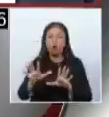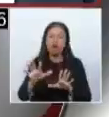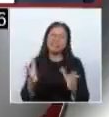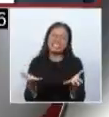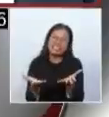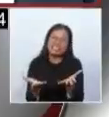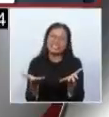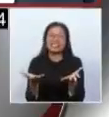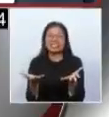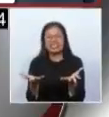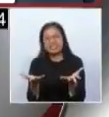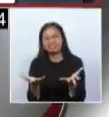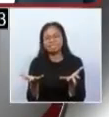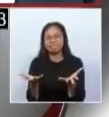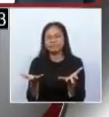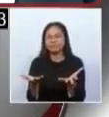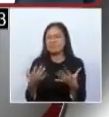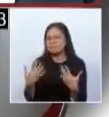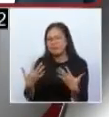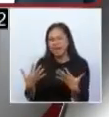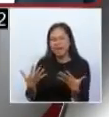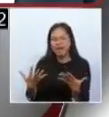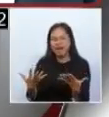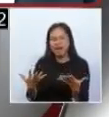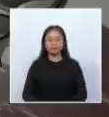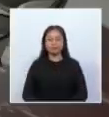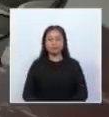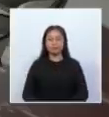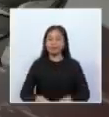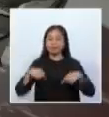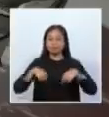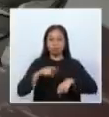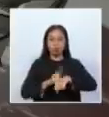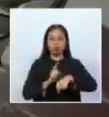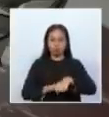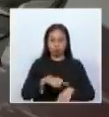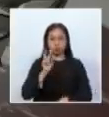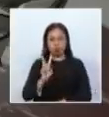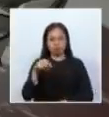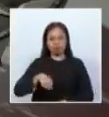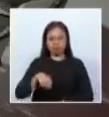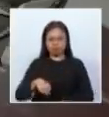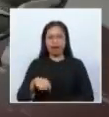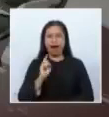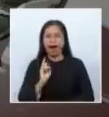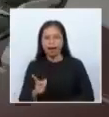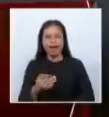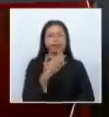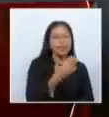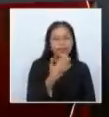strategi dia yang ngegas dari awal gitu ya, yang melakukan serangan keras kepada Pak Prabowo dari awal itu